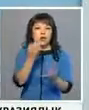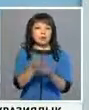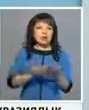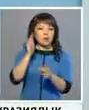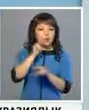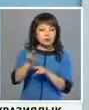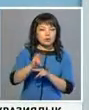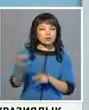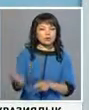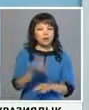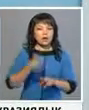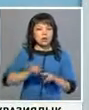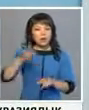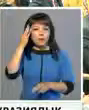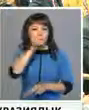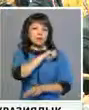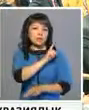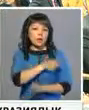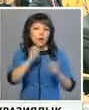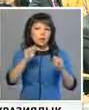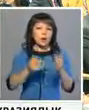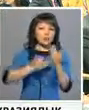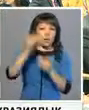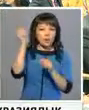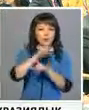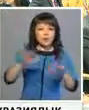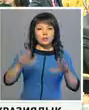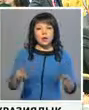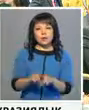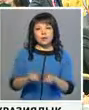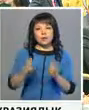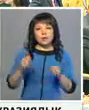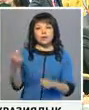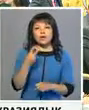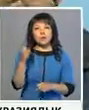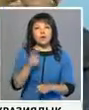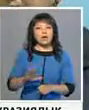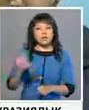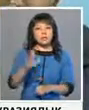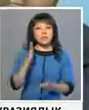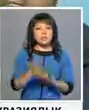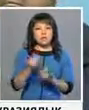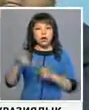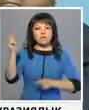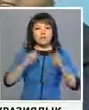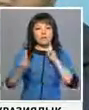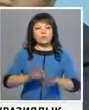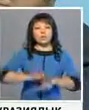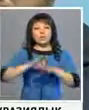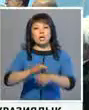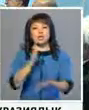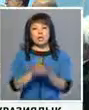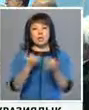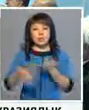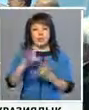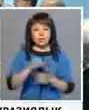абзал. Сонда ғана ол ел бәсекеге қабілетті болады. Бұл жоғары білім беру көшбасшыларының екінші еуразиялық форумда айтылған ойдың бір парасы. Елімізде